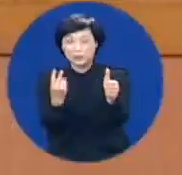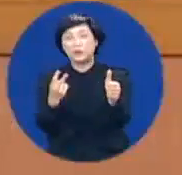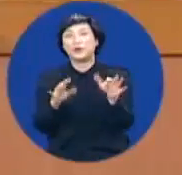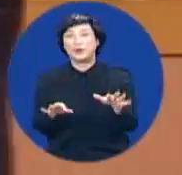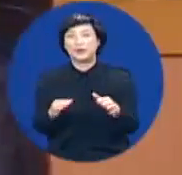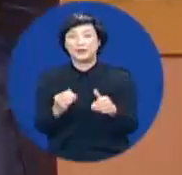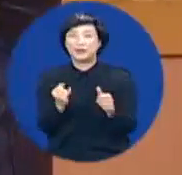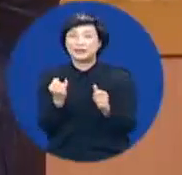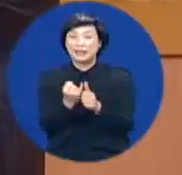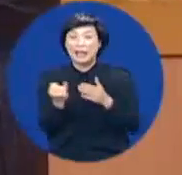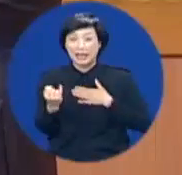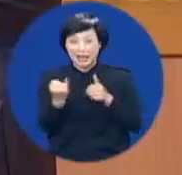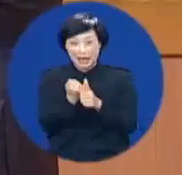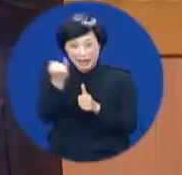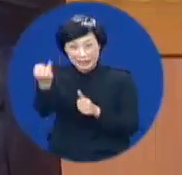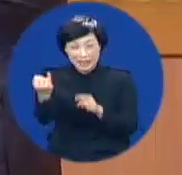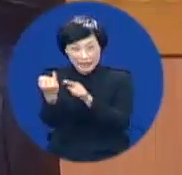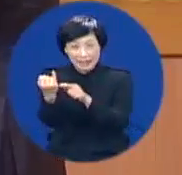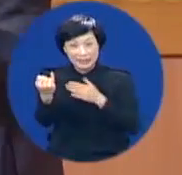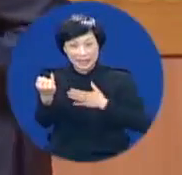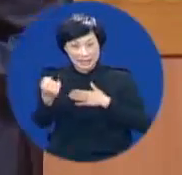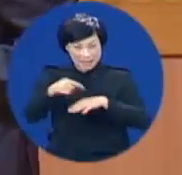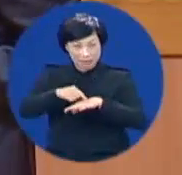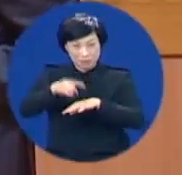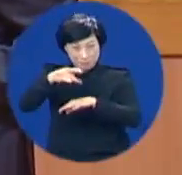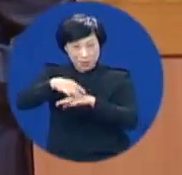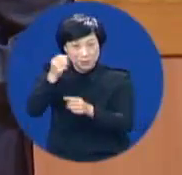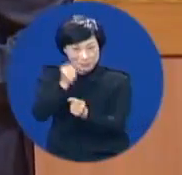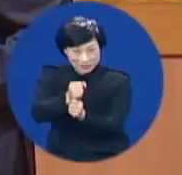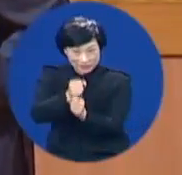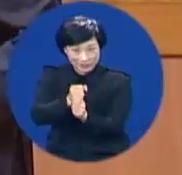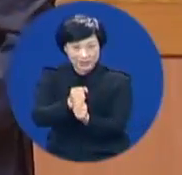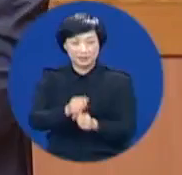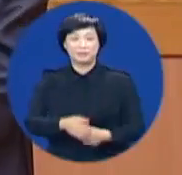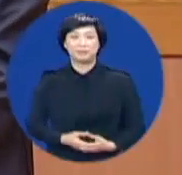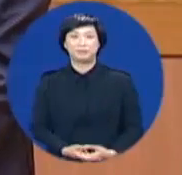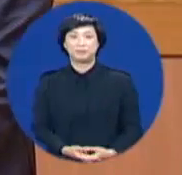아내는 내 살과 뼈다.